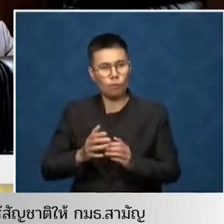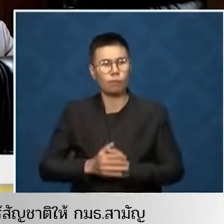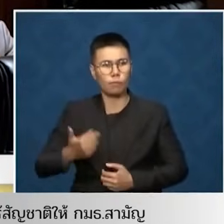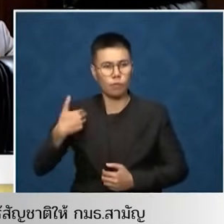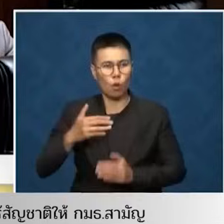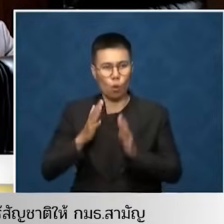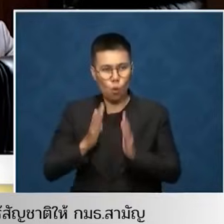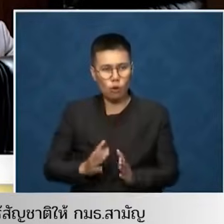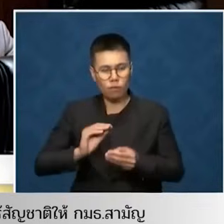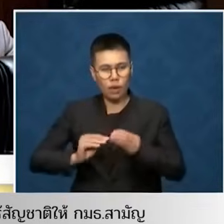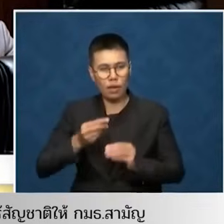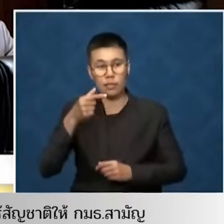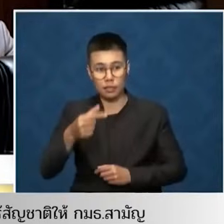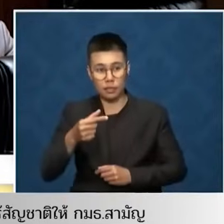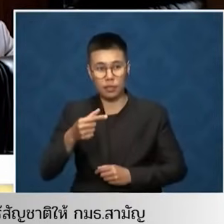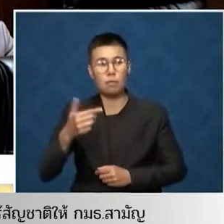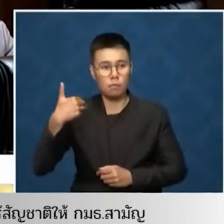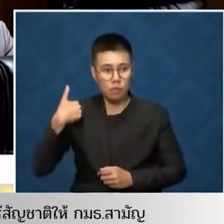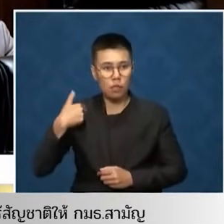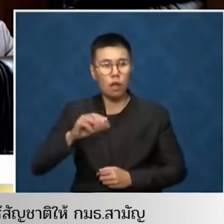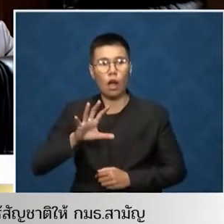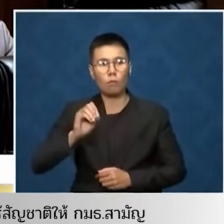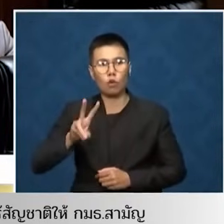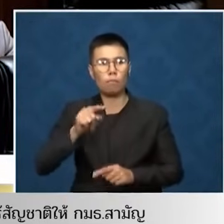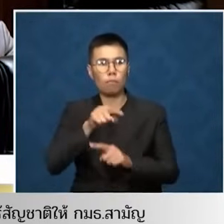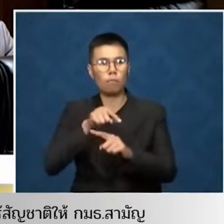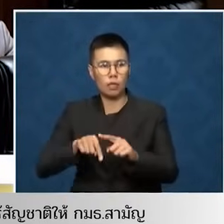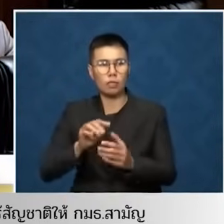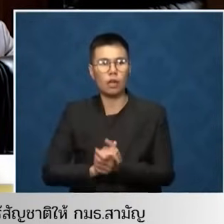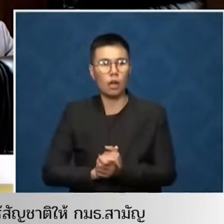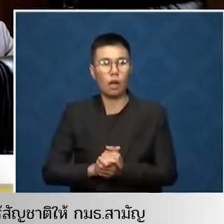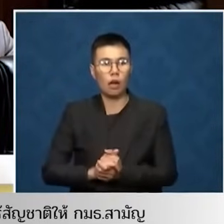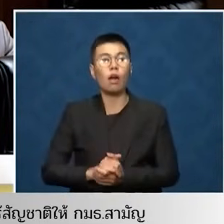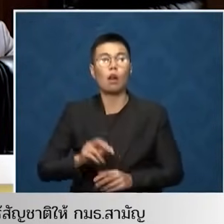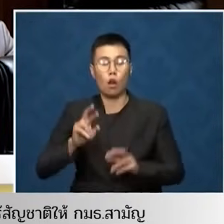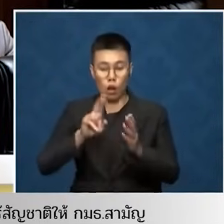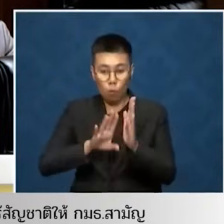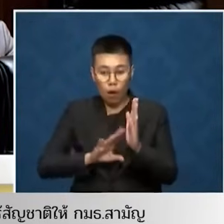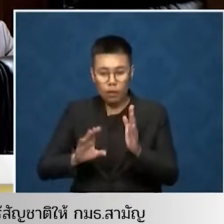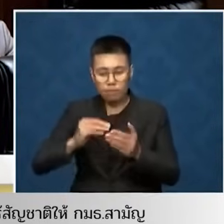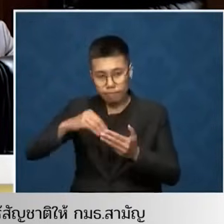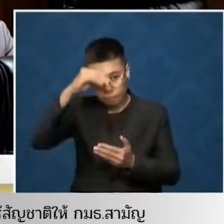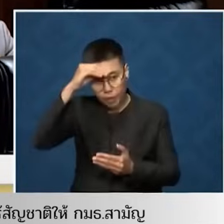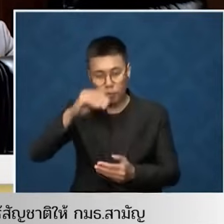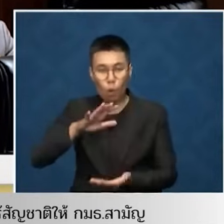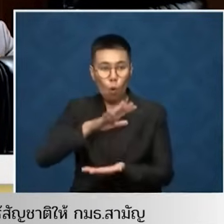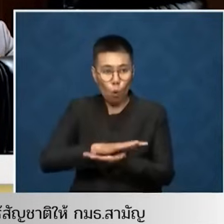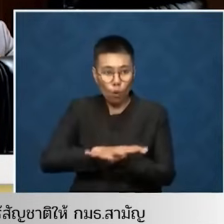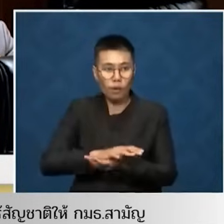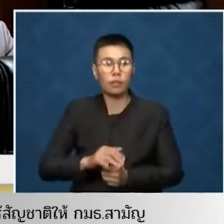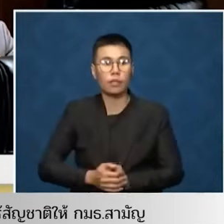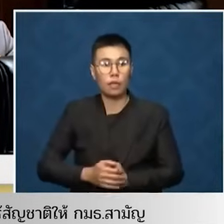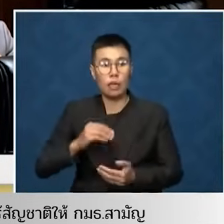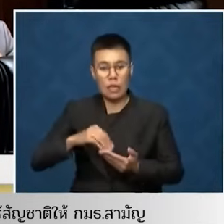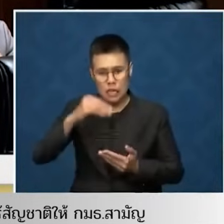จำนวนเด็กรหัส G เหล่านี้ก็จะมีเพียงแค่ 52% เท่านั้นที่สามารถเข้าถึงระบบการศึกษายังไม่ต้องพูดถึงว่าการศึ